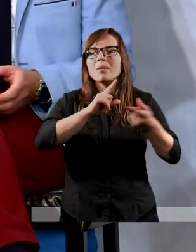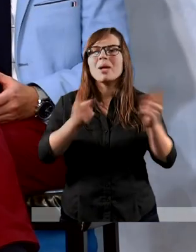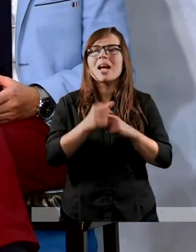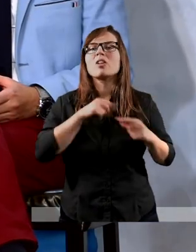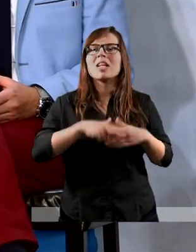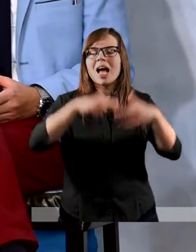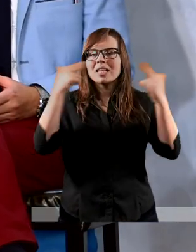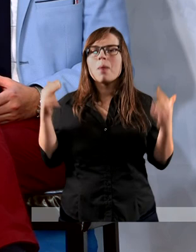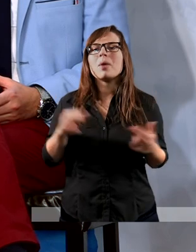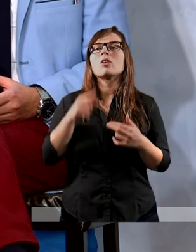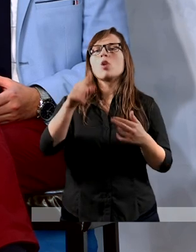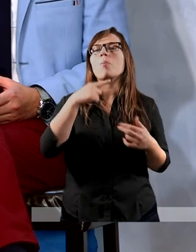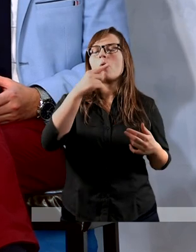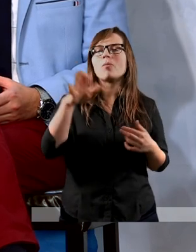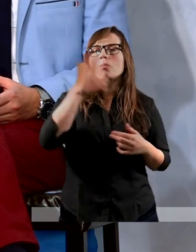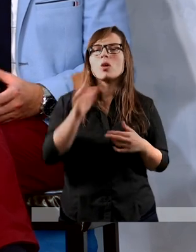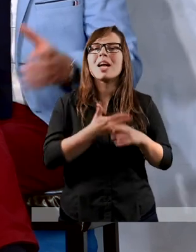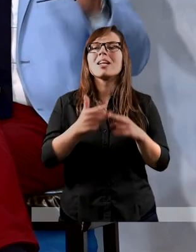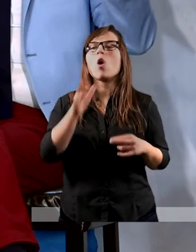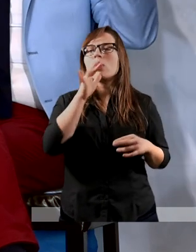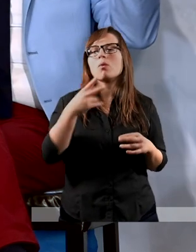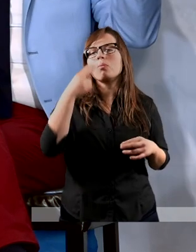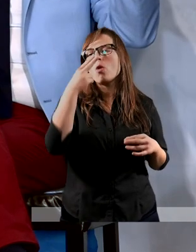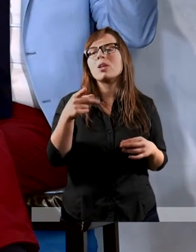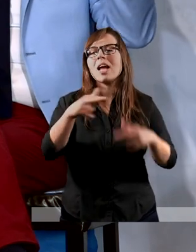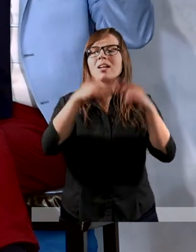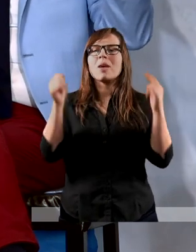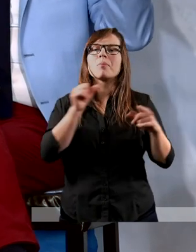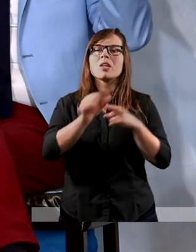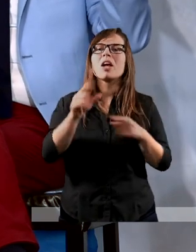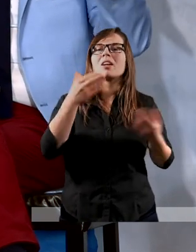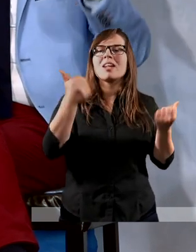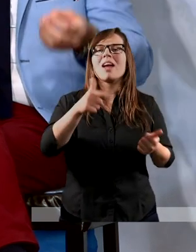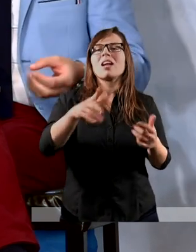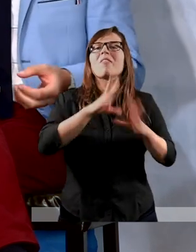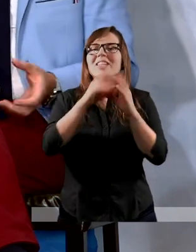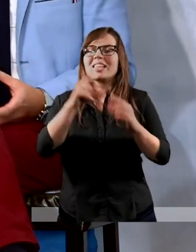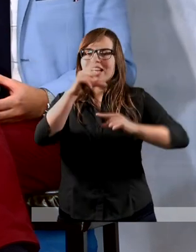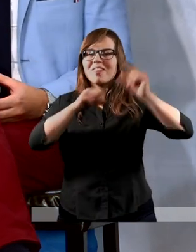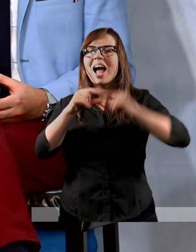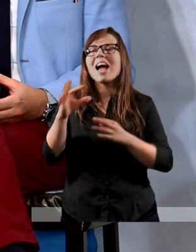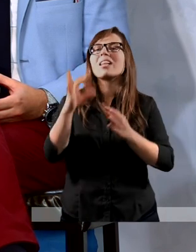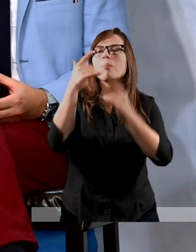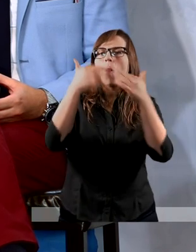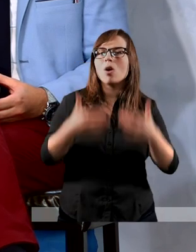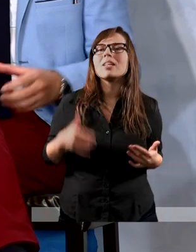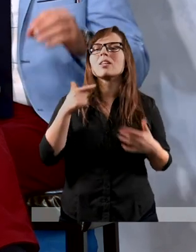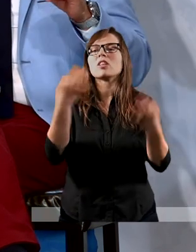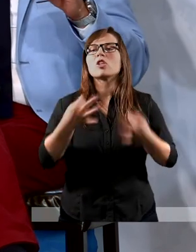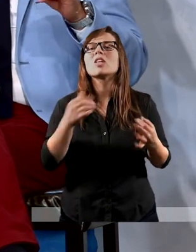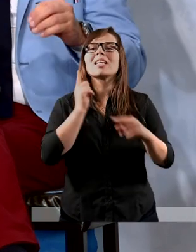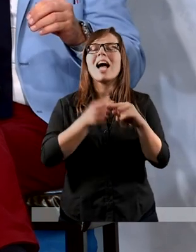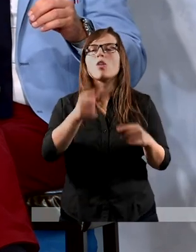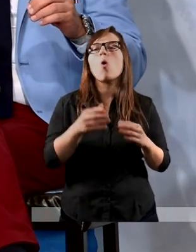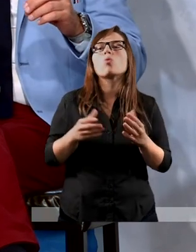czy gwiazdy na niebie. Powiedział Bóg kiedyś do Izraela: spójrz na to niebo, jesteś w stanie policzyć te wszystkie gwiazdy. No i dzisiaj my